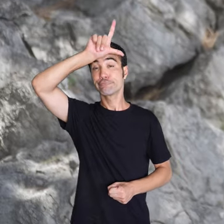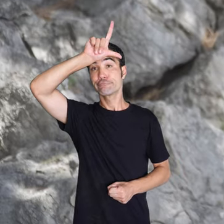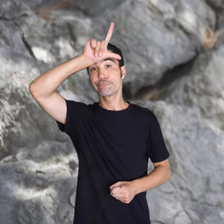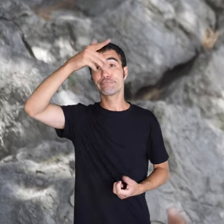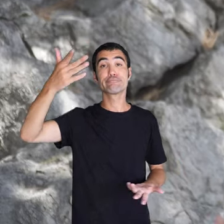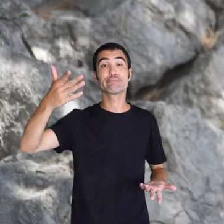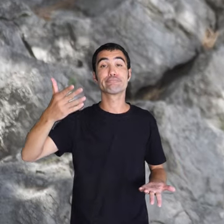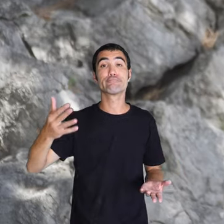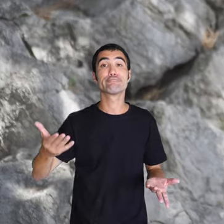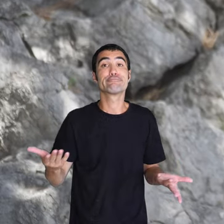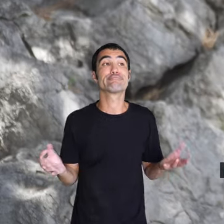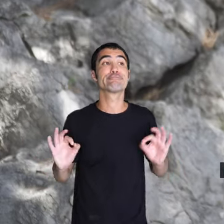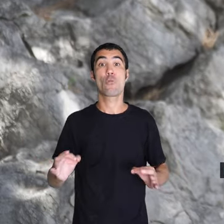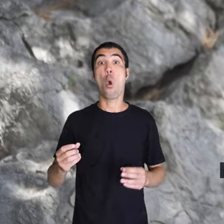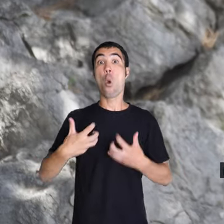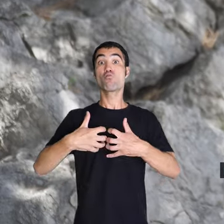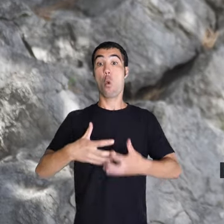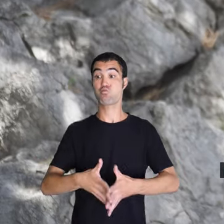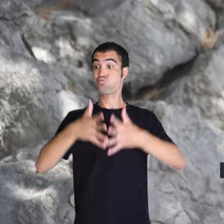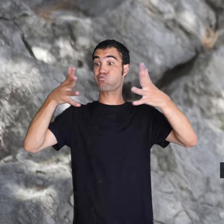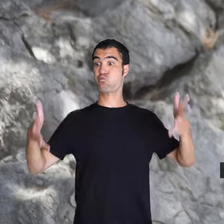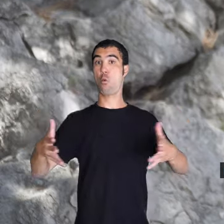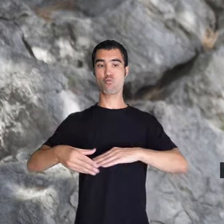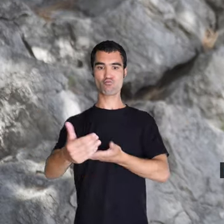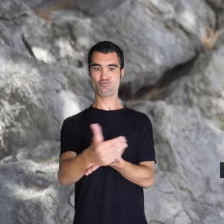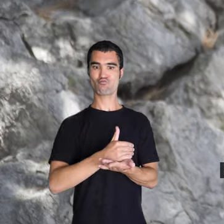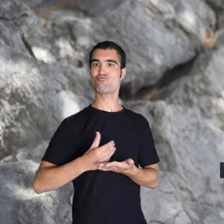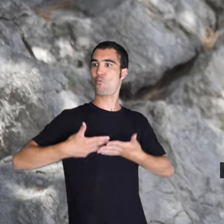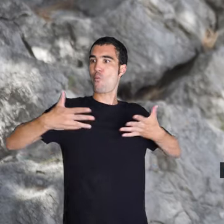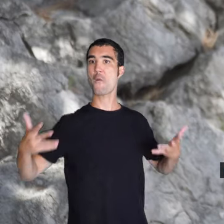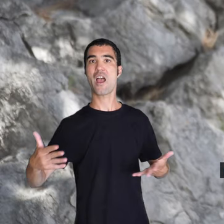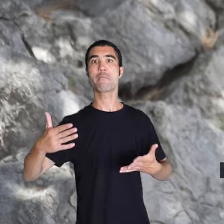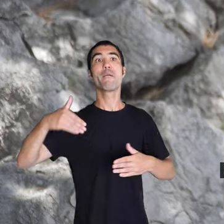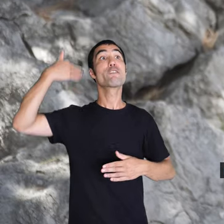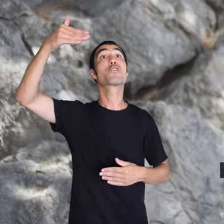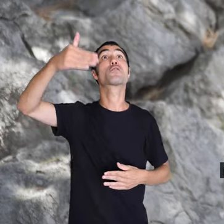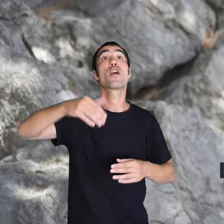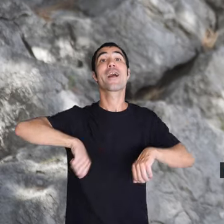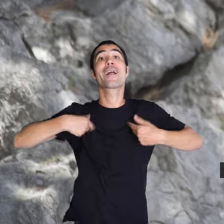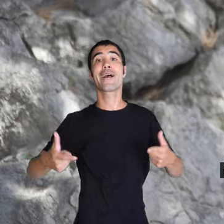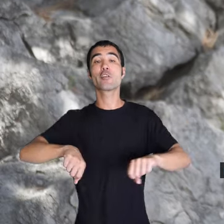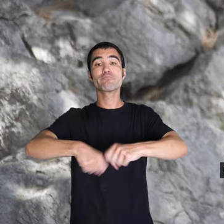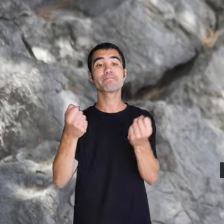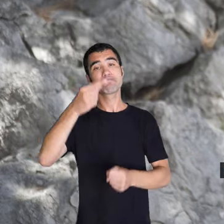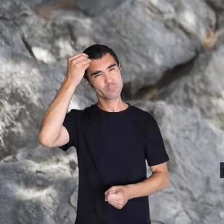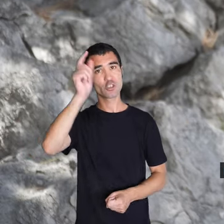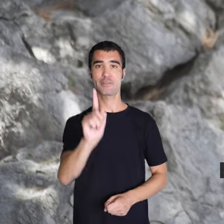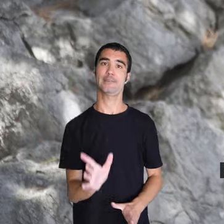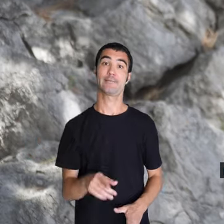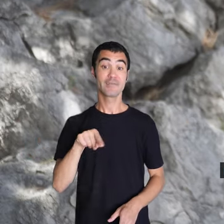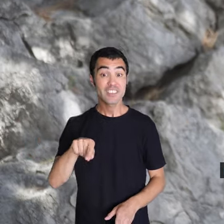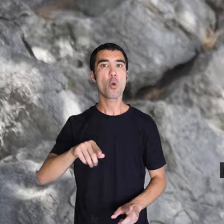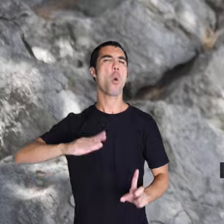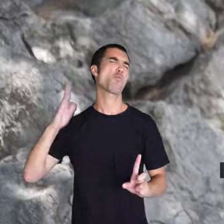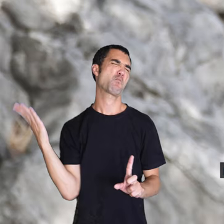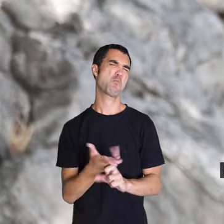o des de més motor, més dubbers, sense pensar en una mica en el futur, i això va fer mal.